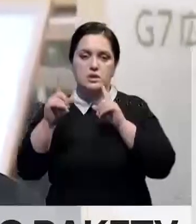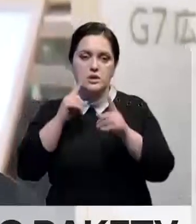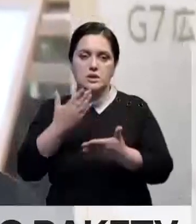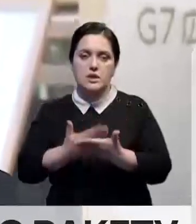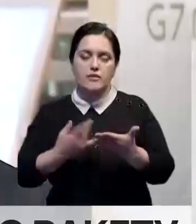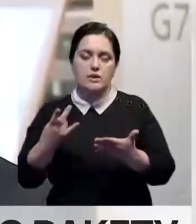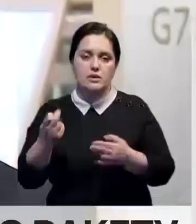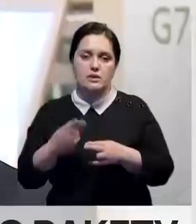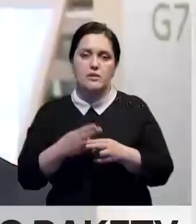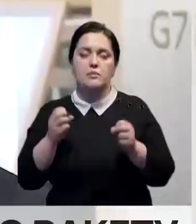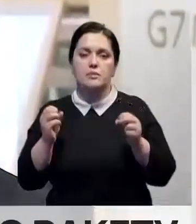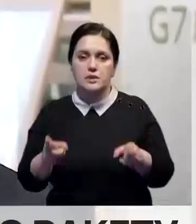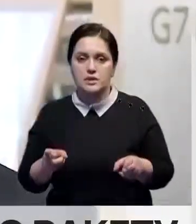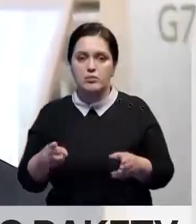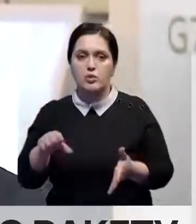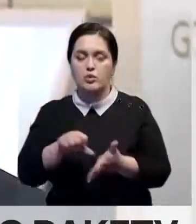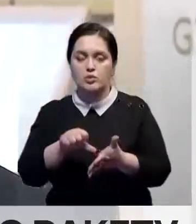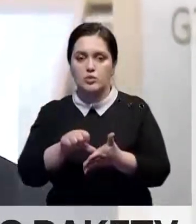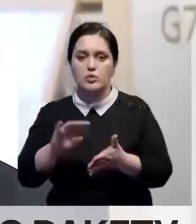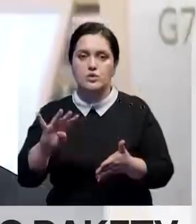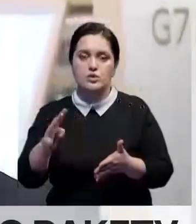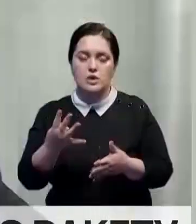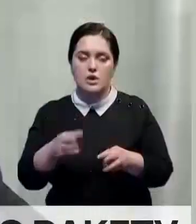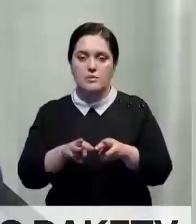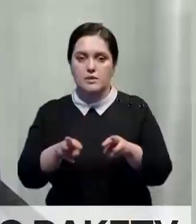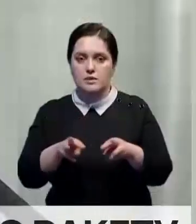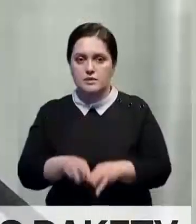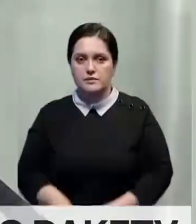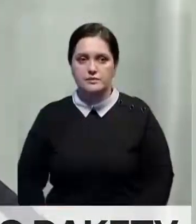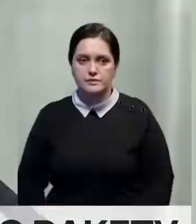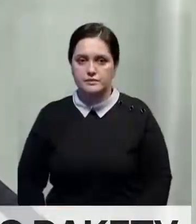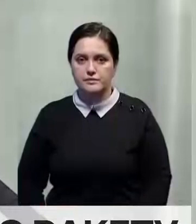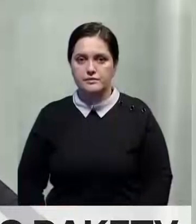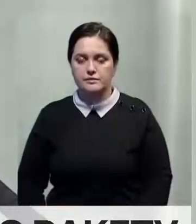Совета национальной безопасности с участием четырех ключевых министров.